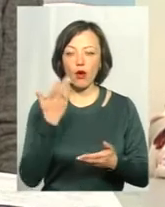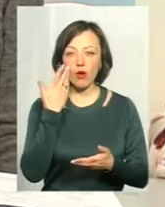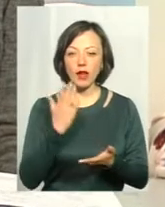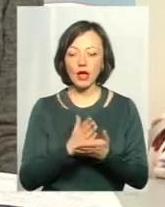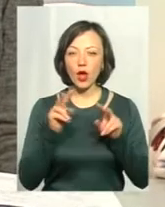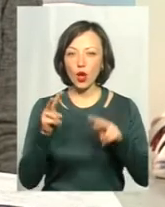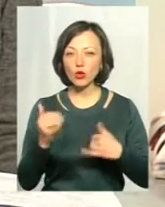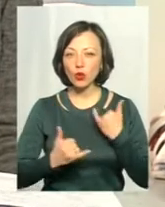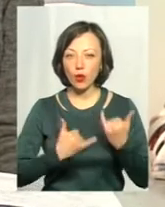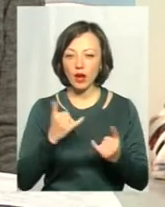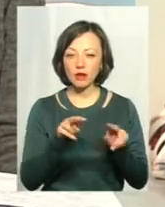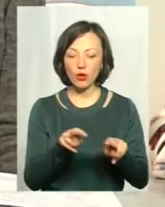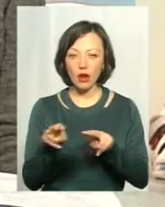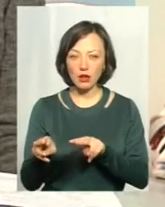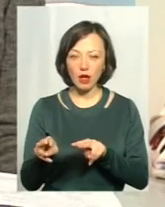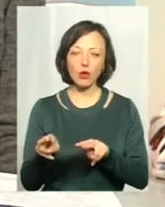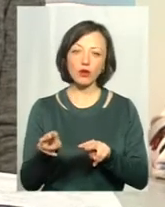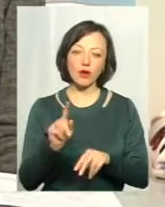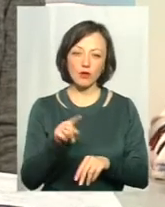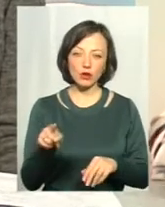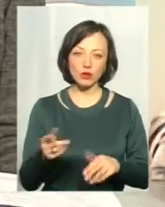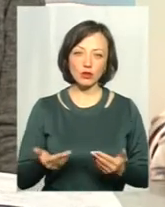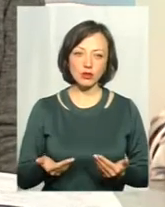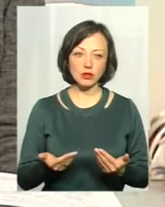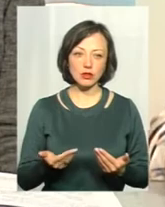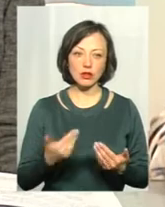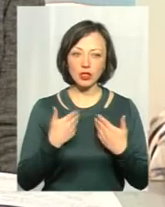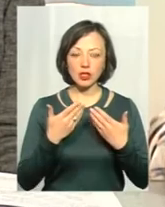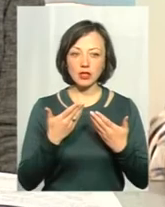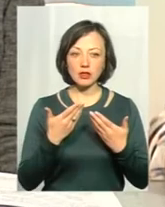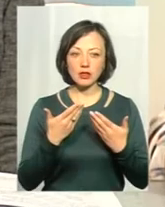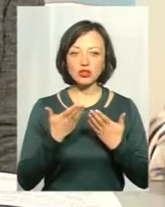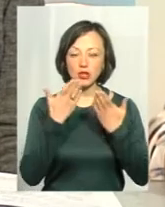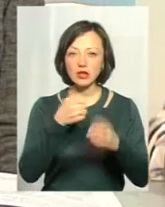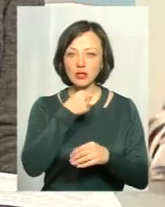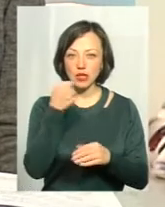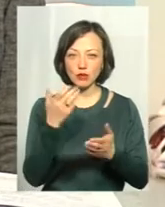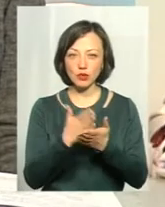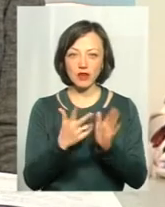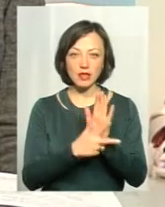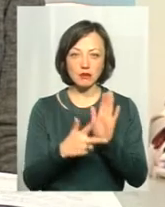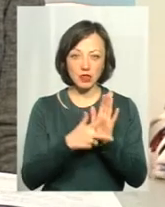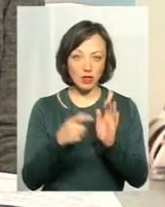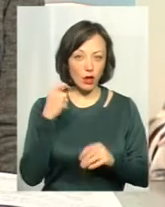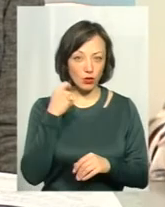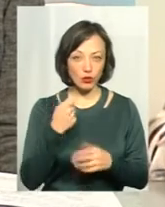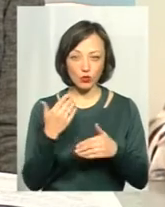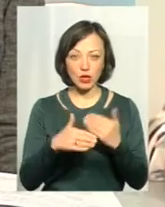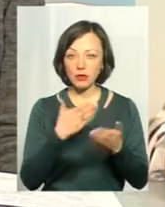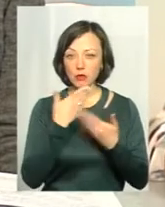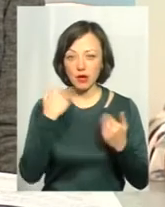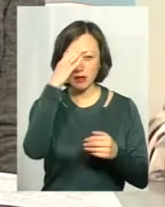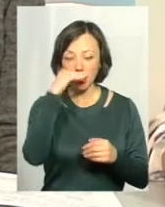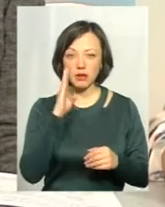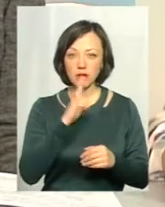догляд, коли за дітьми доглядають. От я вже читаю, що є найстаршому вже 80 років. Вже немає ні мами,